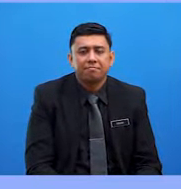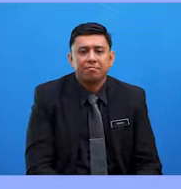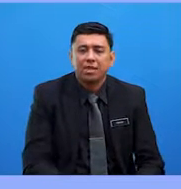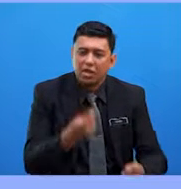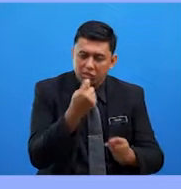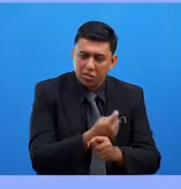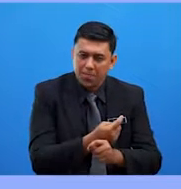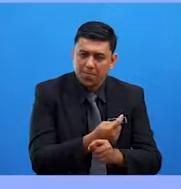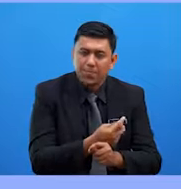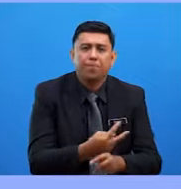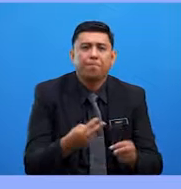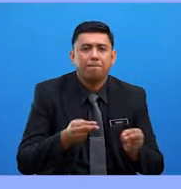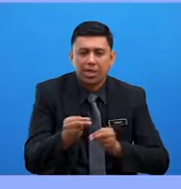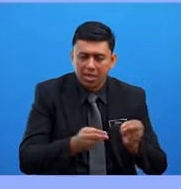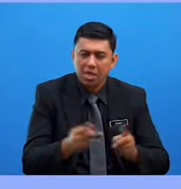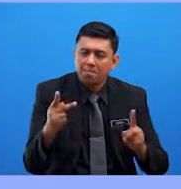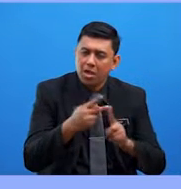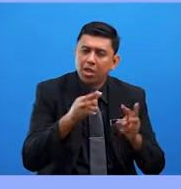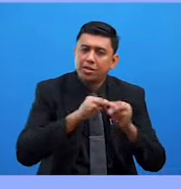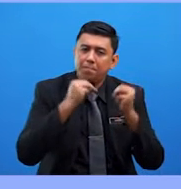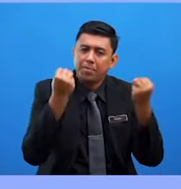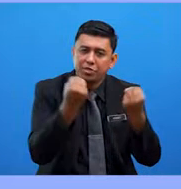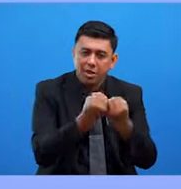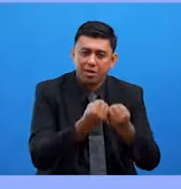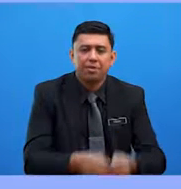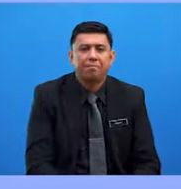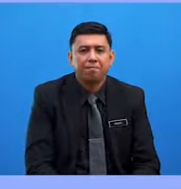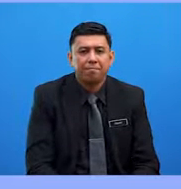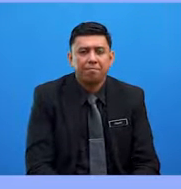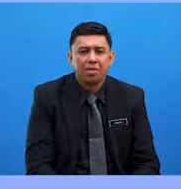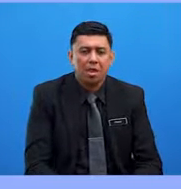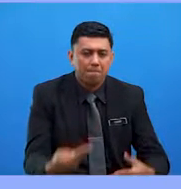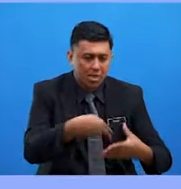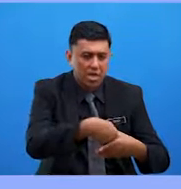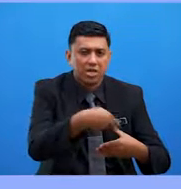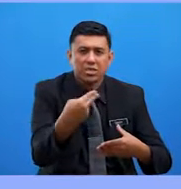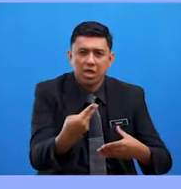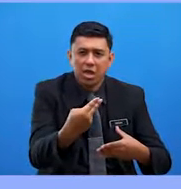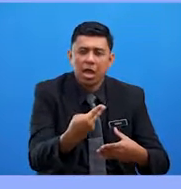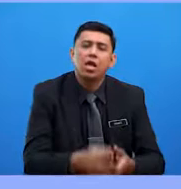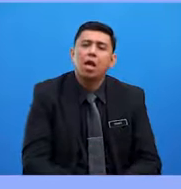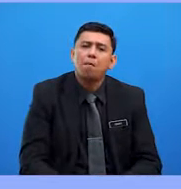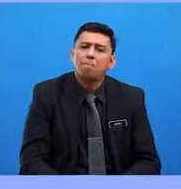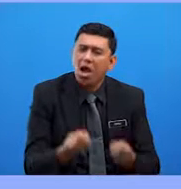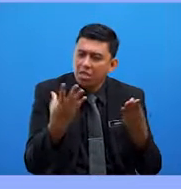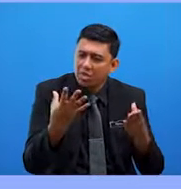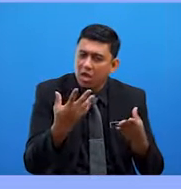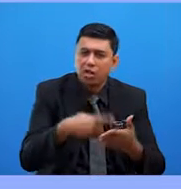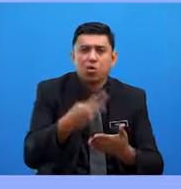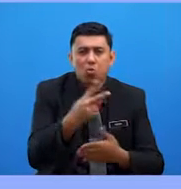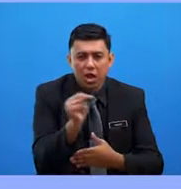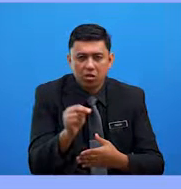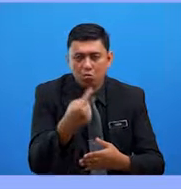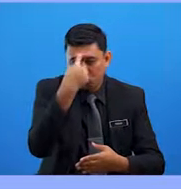Peranan perniagaan kepada masyarakat. Yang pertama, menghasilkan pelbagai keluaran untuk